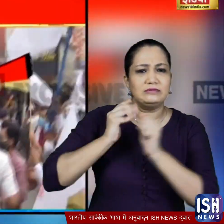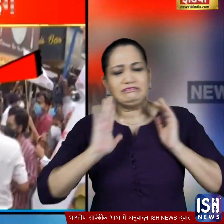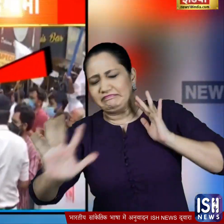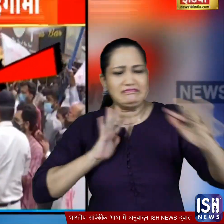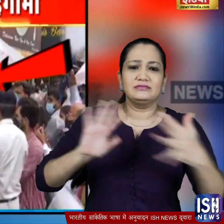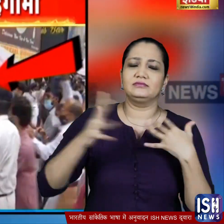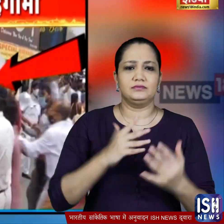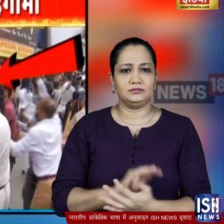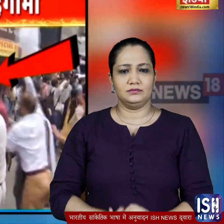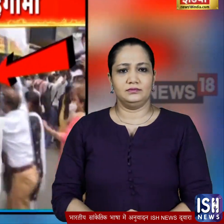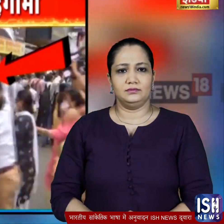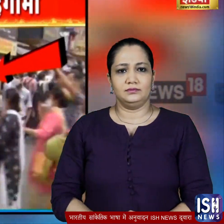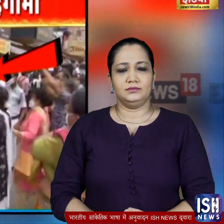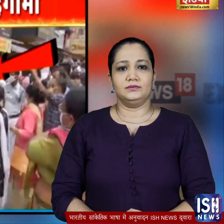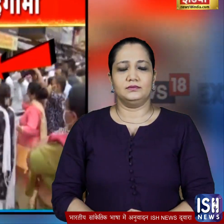लगे।